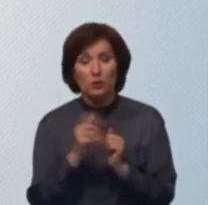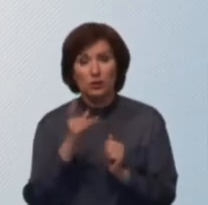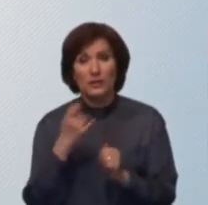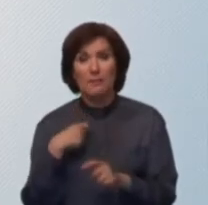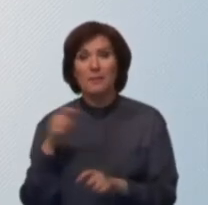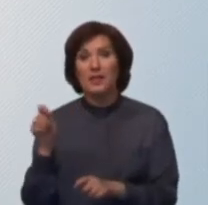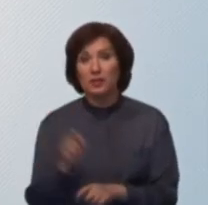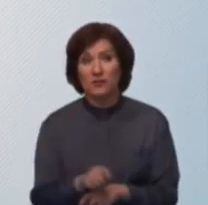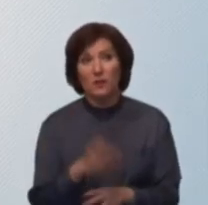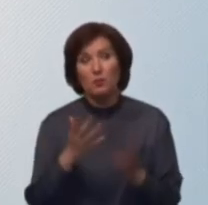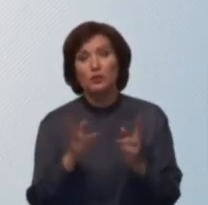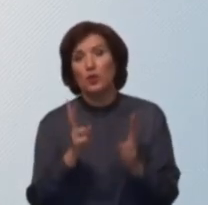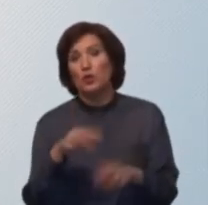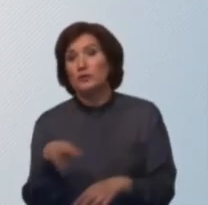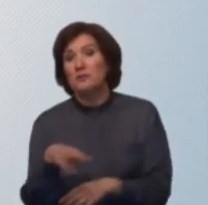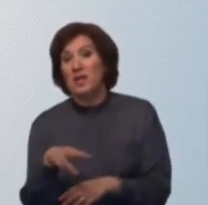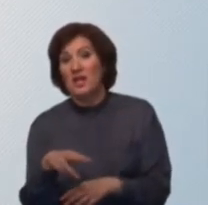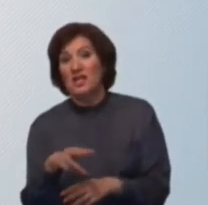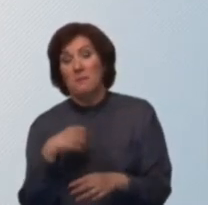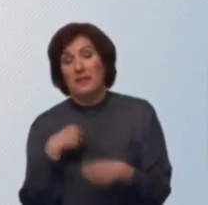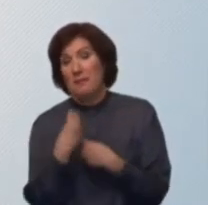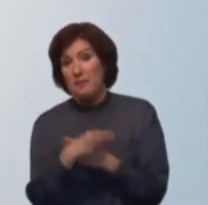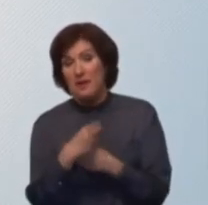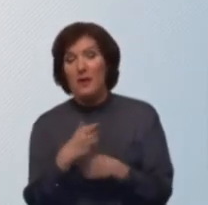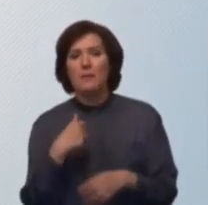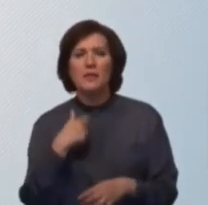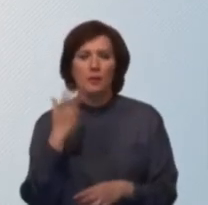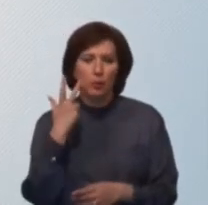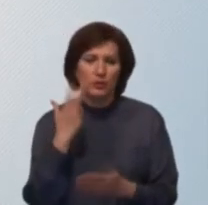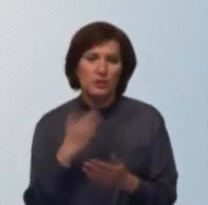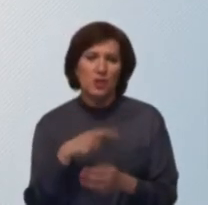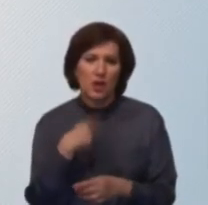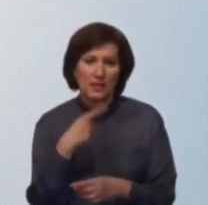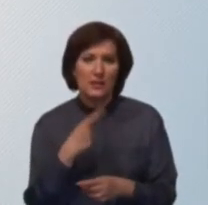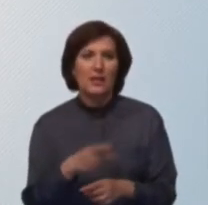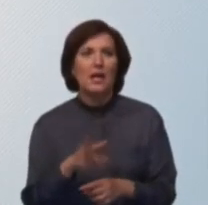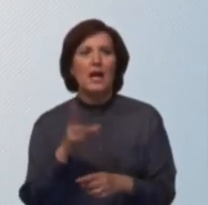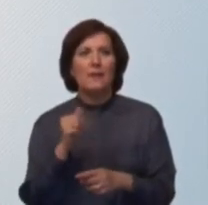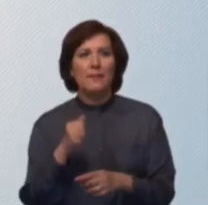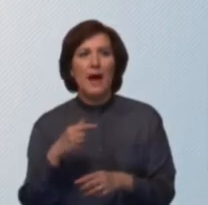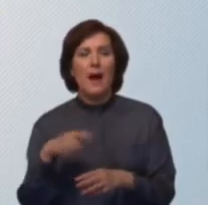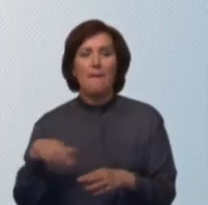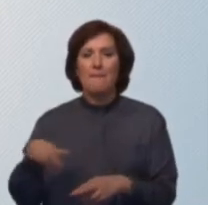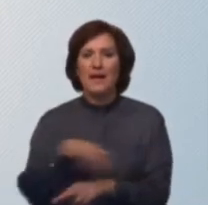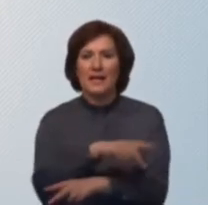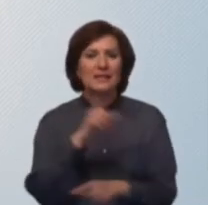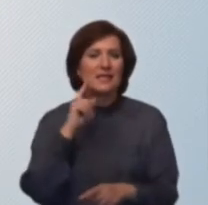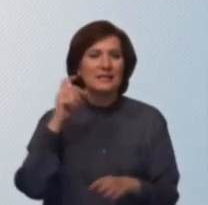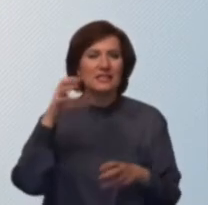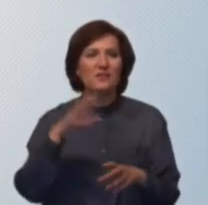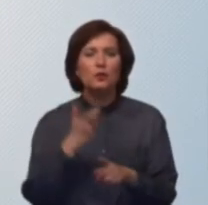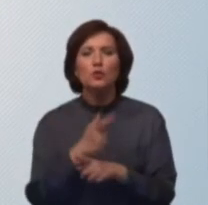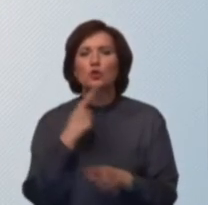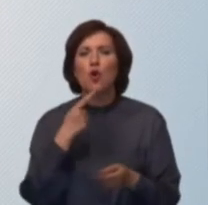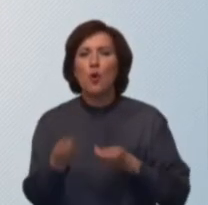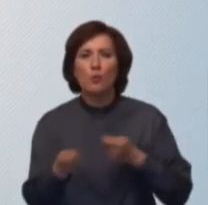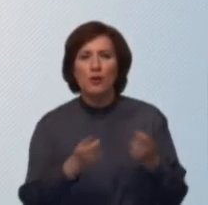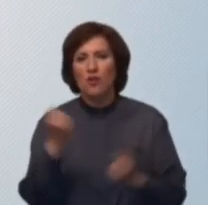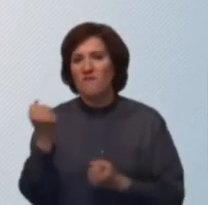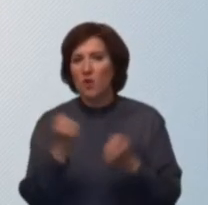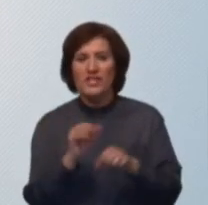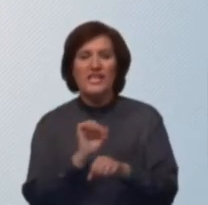як я приїжджав, можливо, хто з Миколаєва мене підправить, мені постійно казали, на переходах, навіть на зелене світло, дуже обережно водії